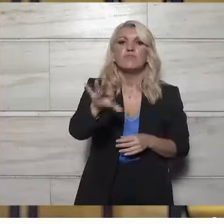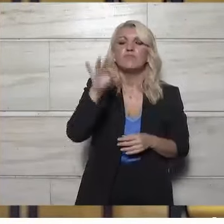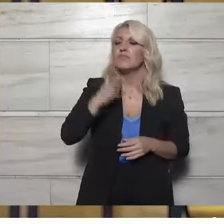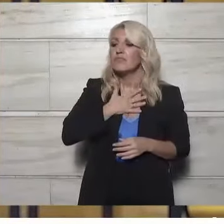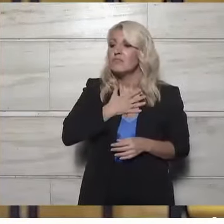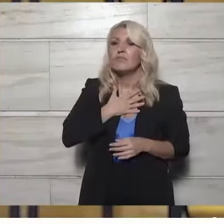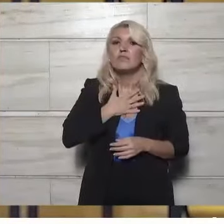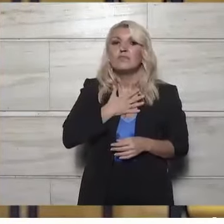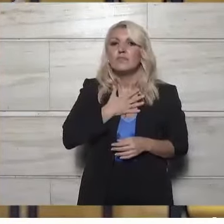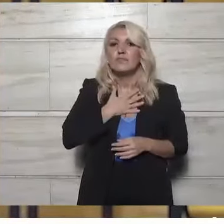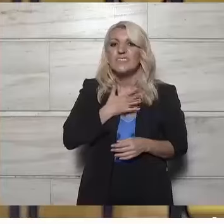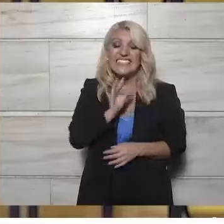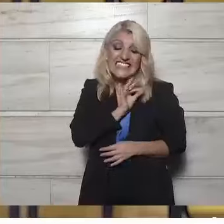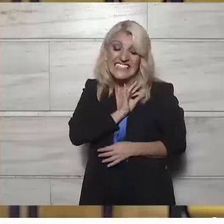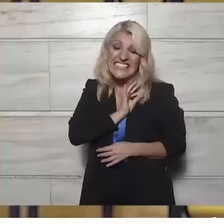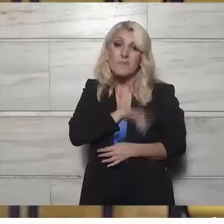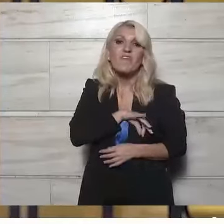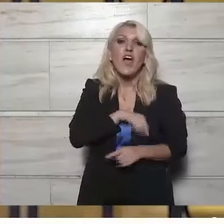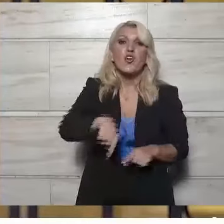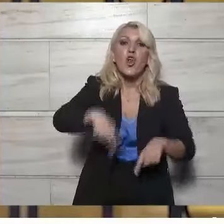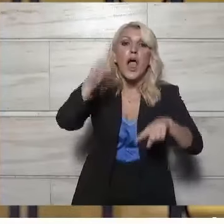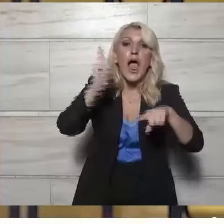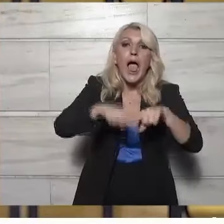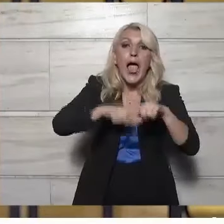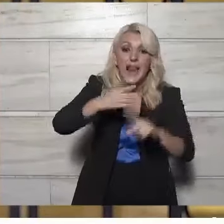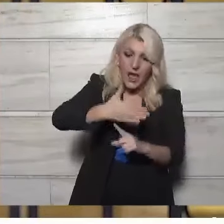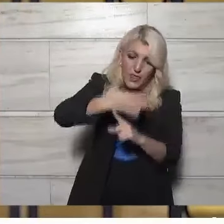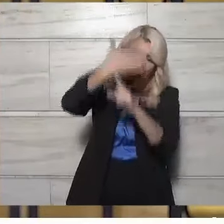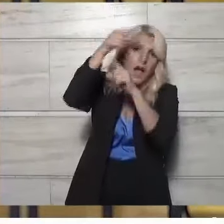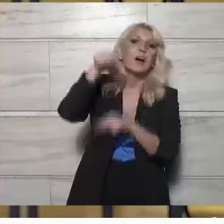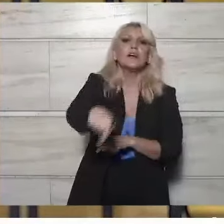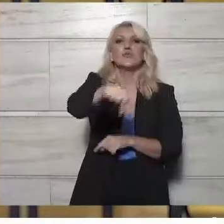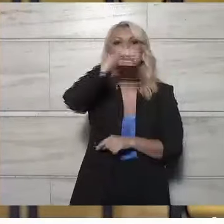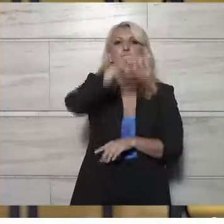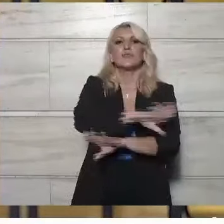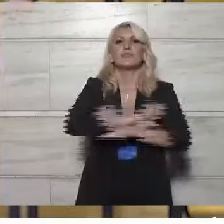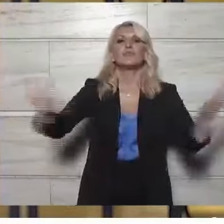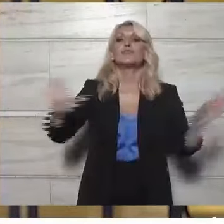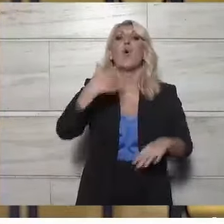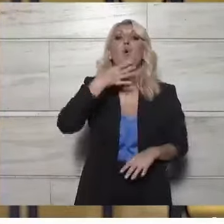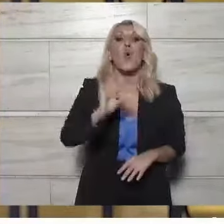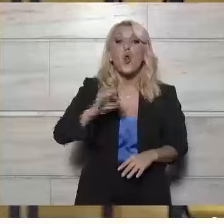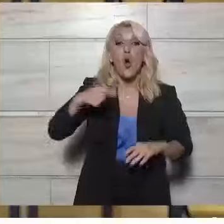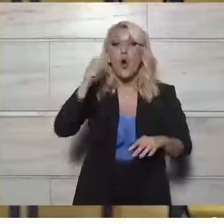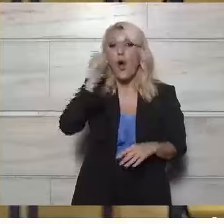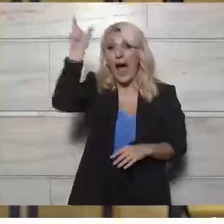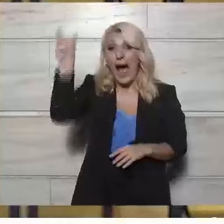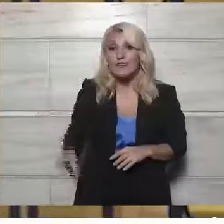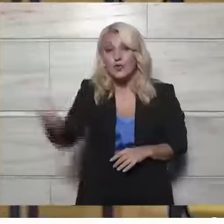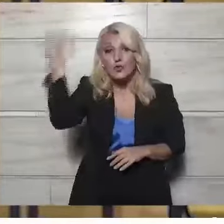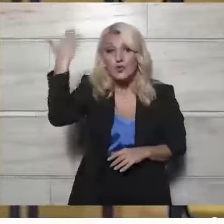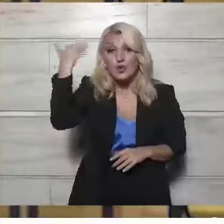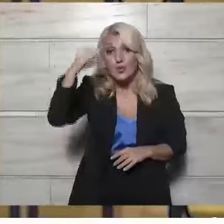μου. Προσέξτε πόσο επίκαιρα είναι αυτά τα λόγια, γιατί ο ιδρυτής μας δημιούργησε ένα κόμμα αξιών και όχι